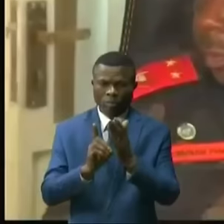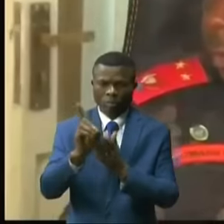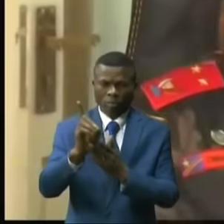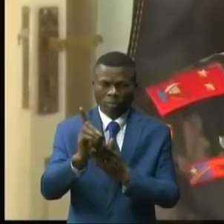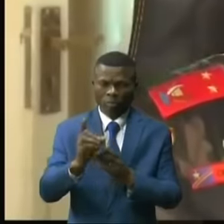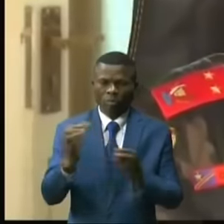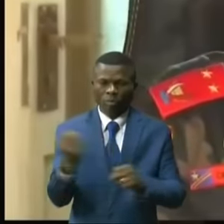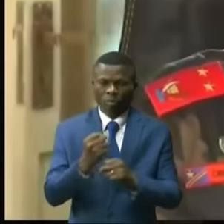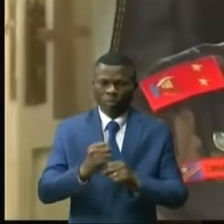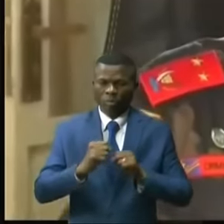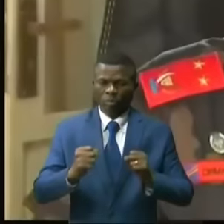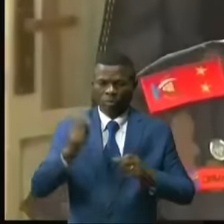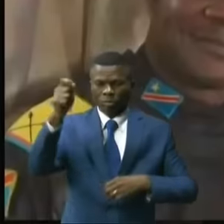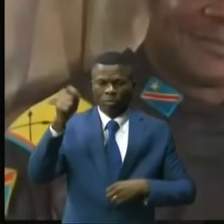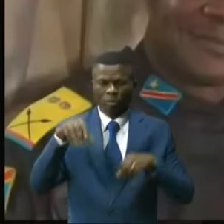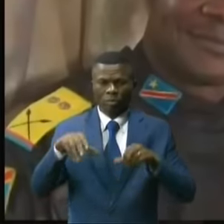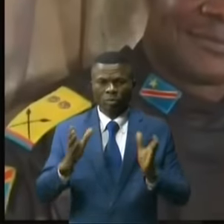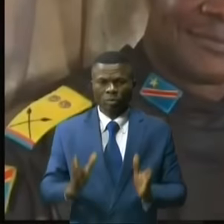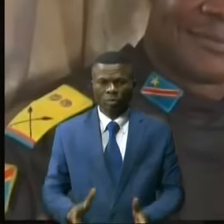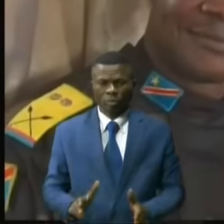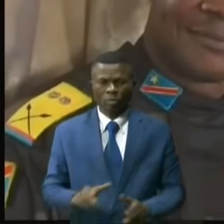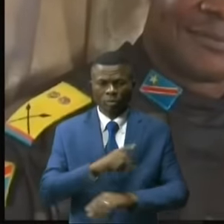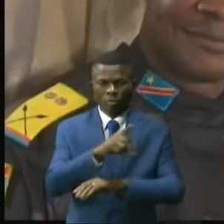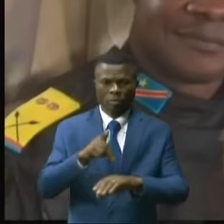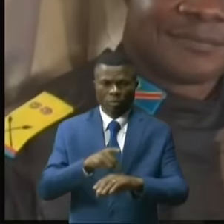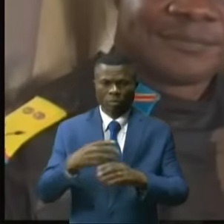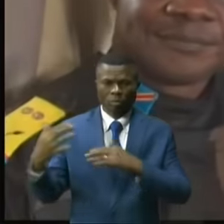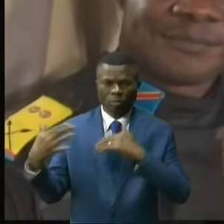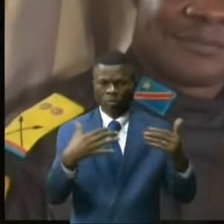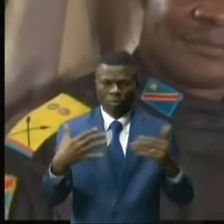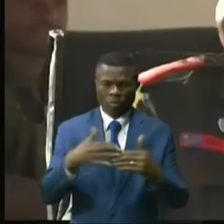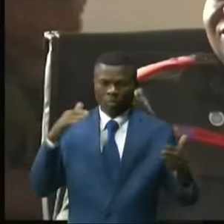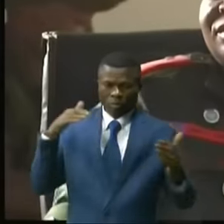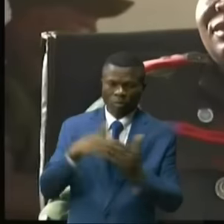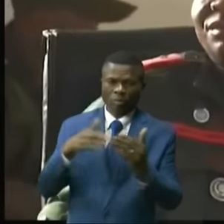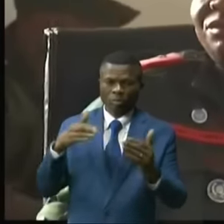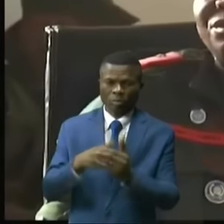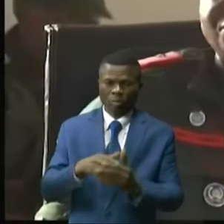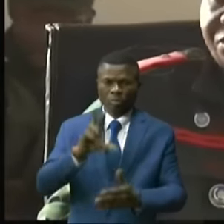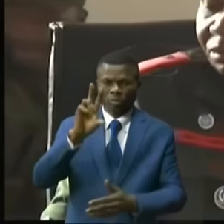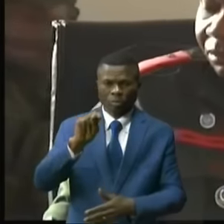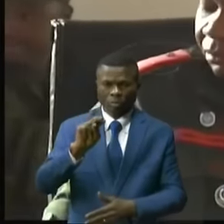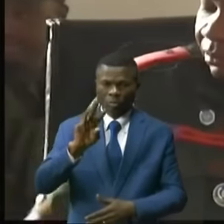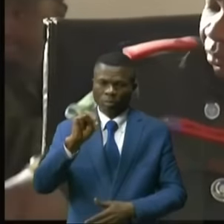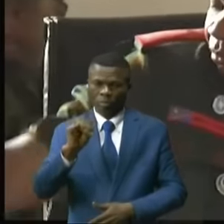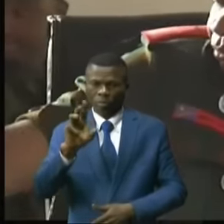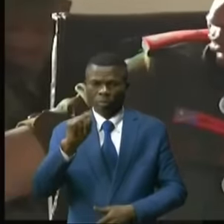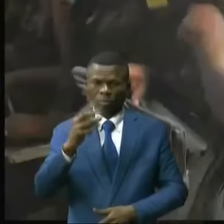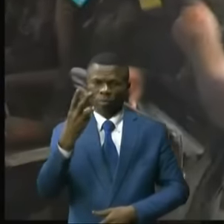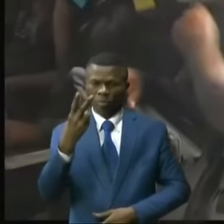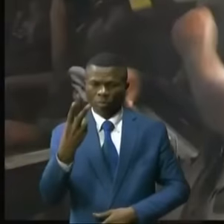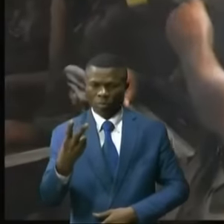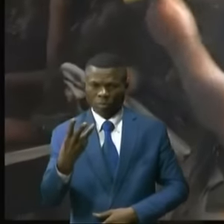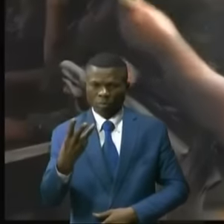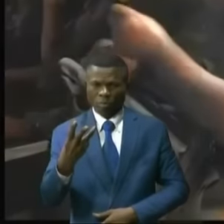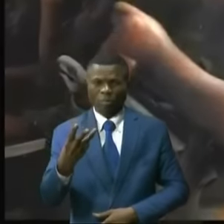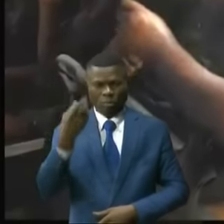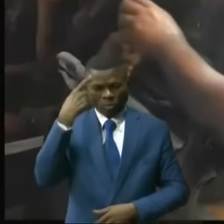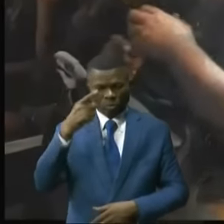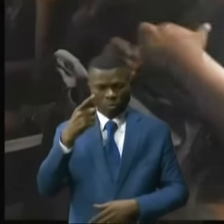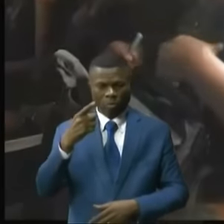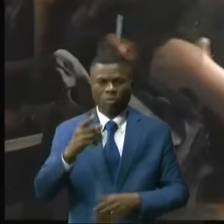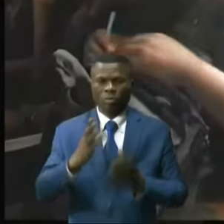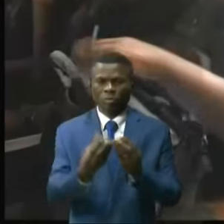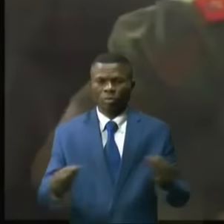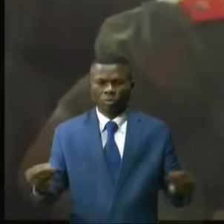la performance du militaire congolais en cette période de la guerre d'agression du M23 bar ardf pour parvenir à